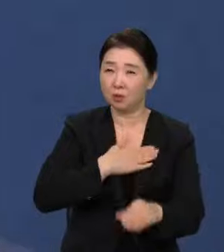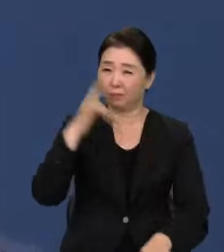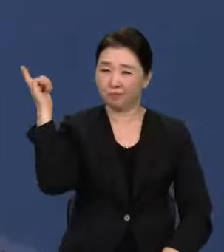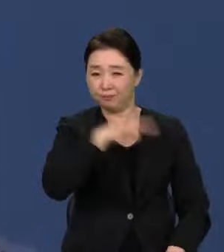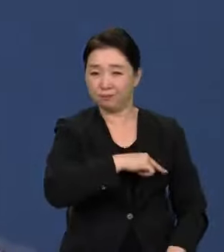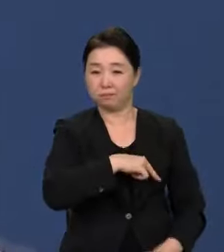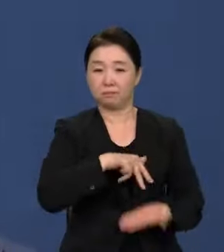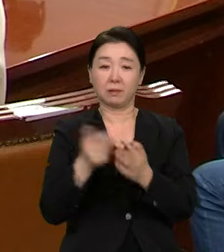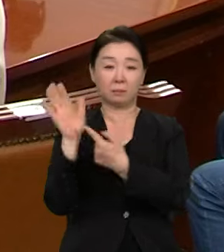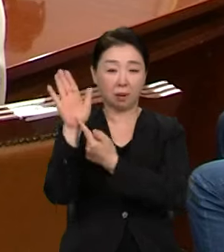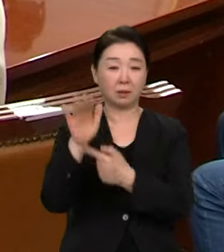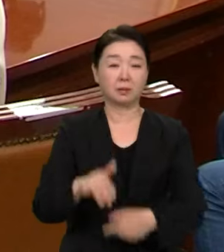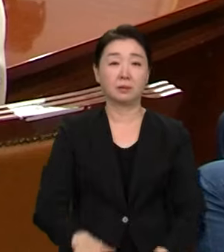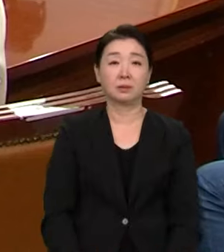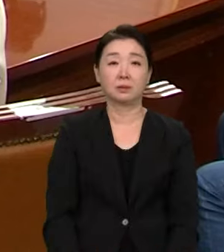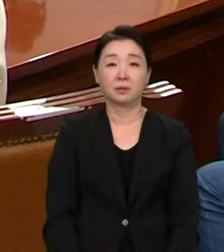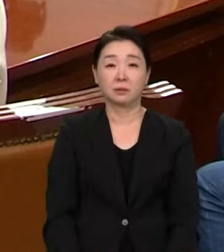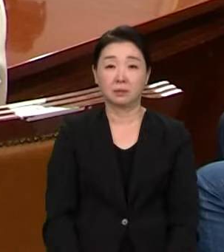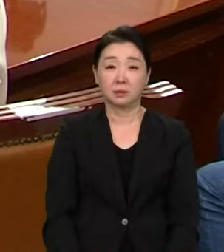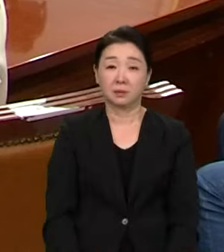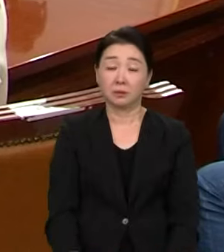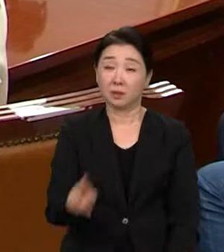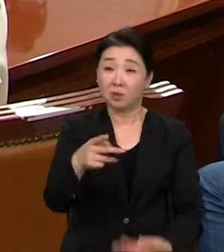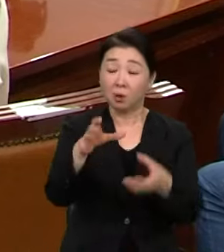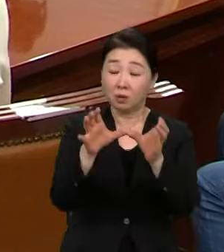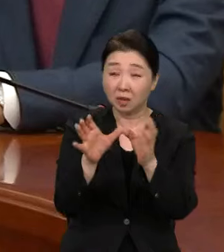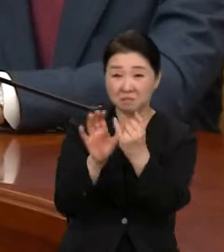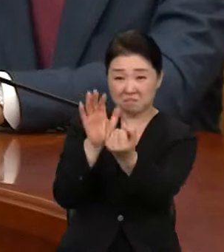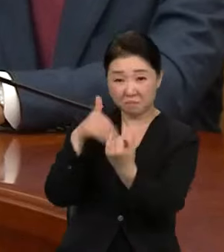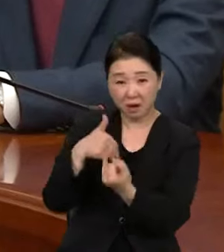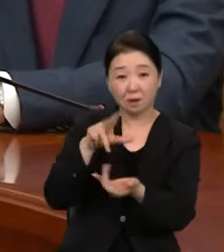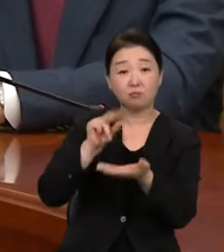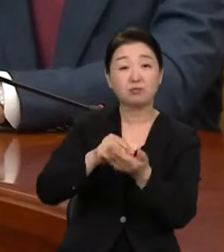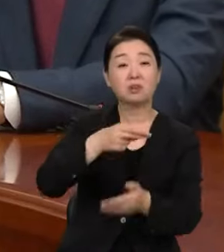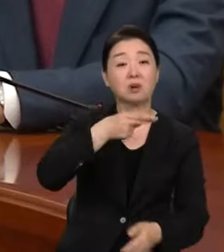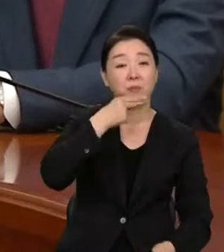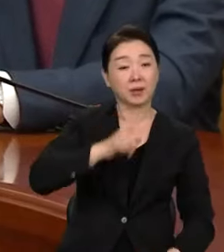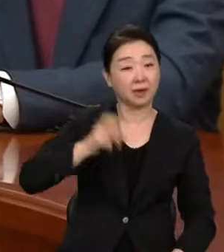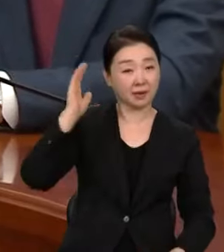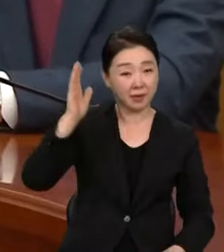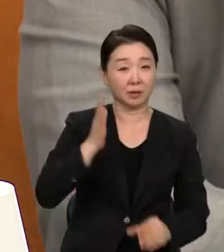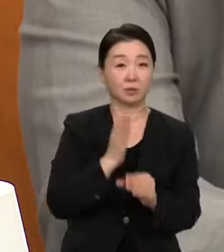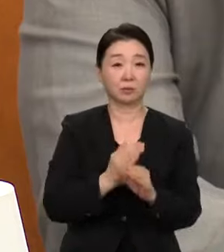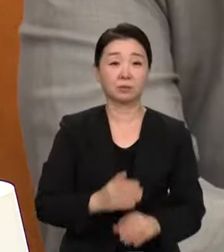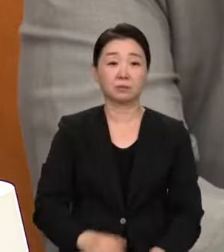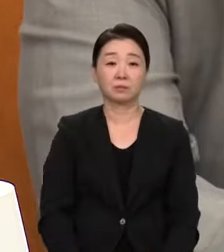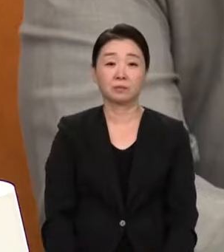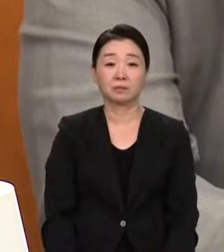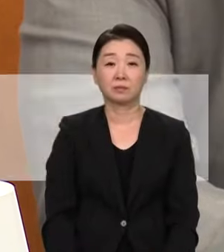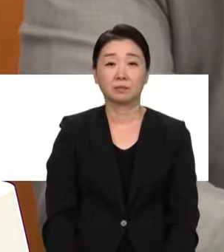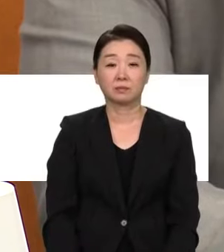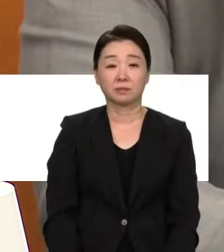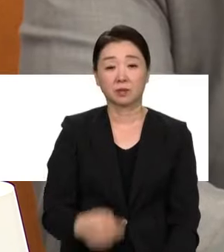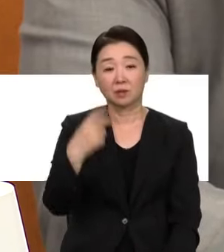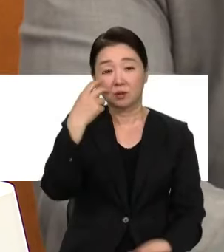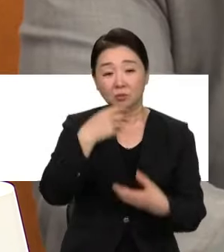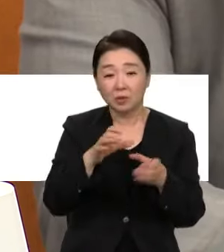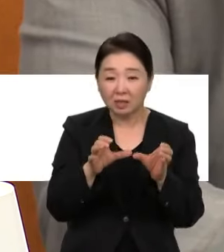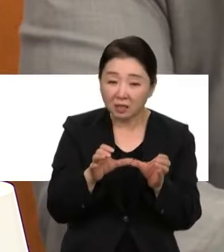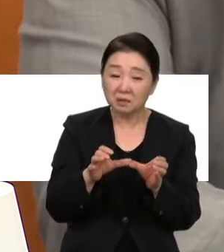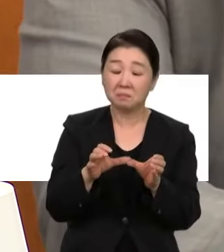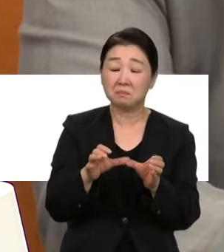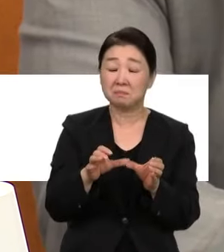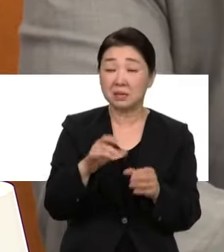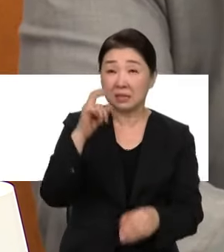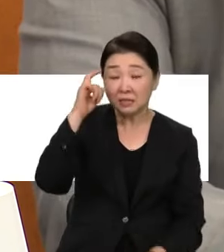드러내기도 했습니다 여당은 김여사 소환 조사인 문제가 없었다고 강조했습니다 수사팀의 여지와 영부인의